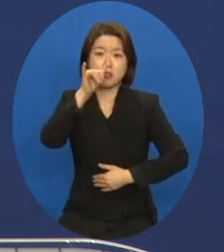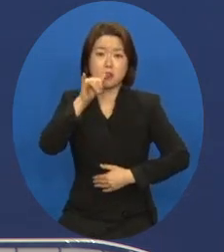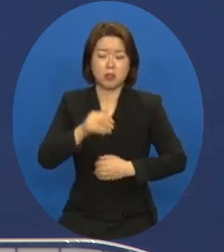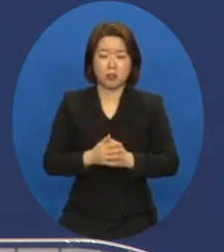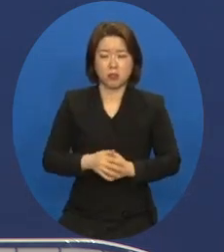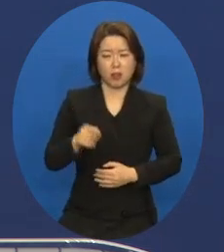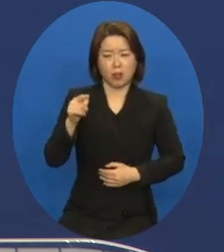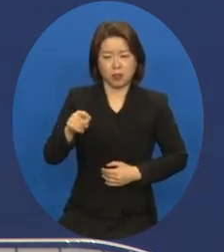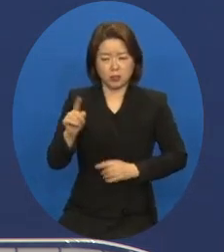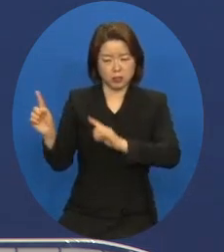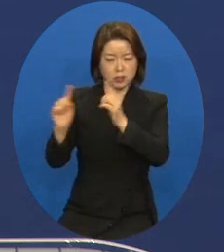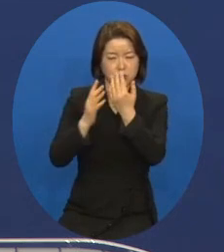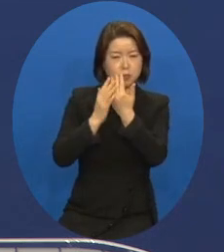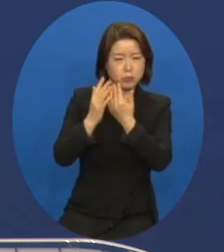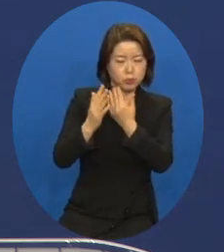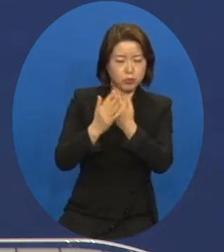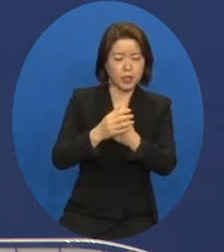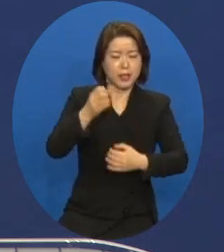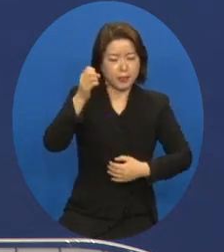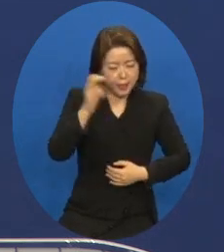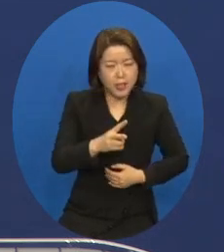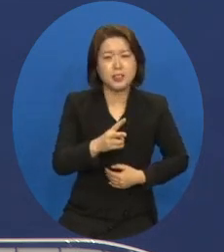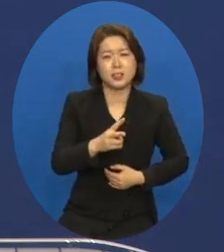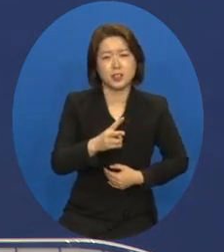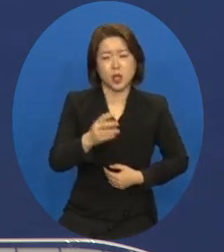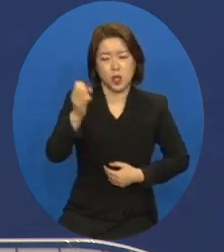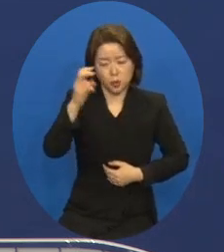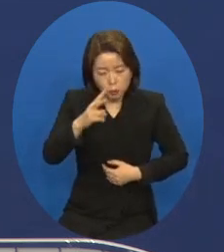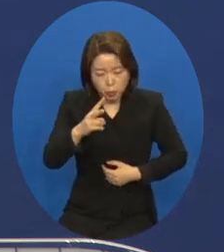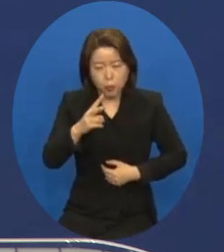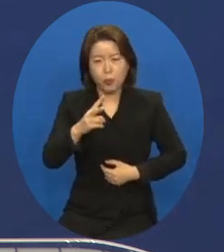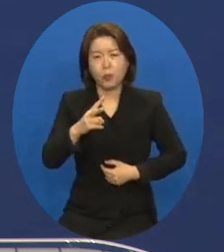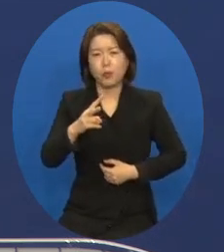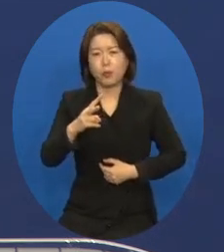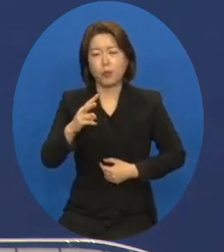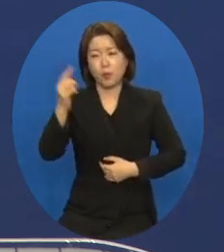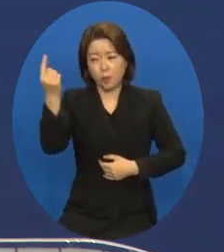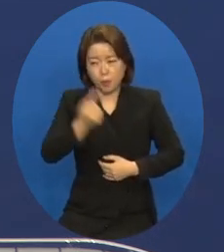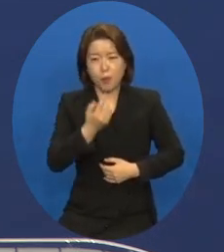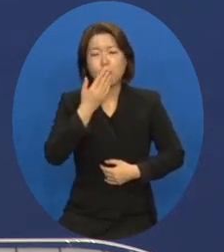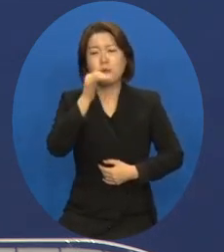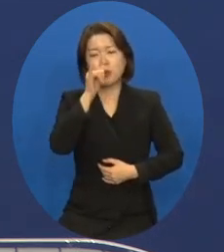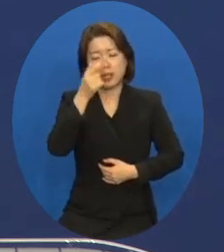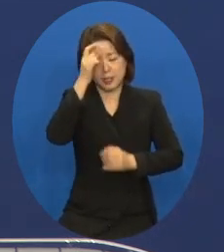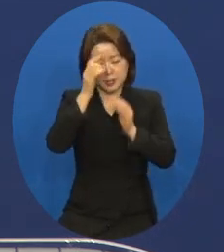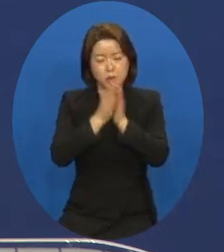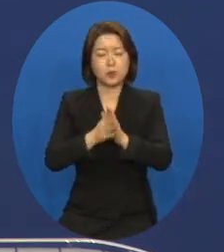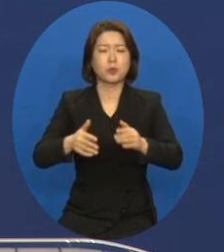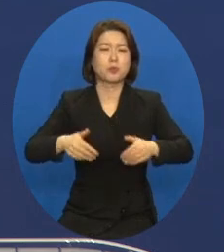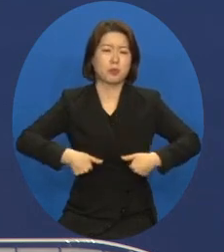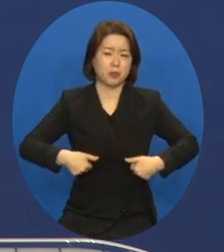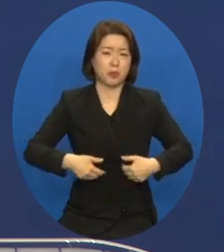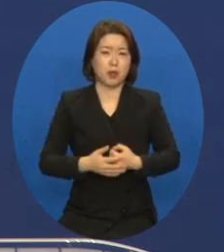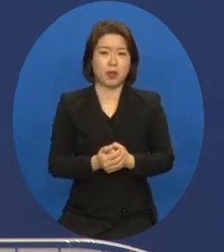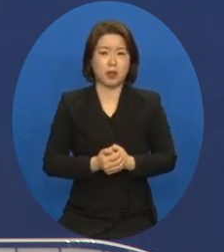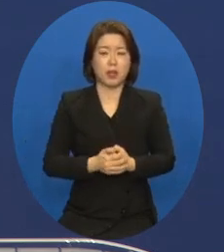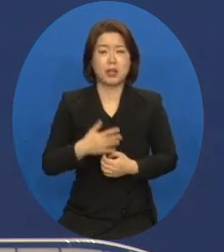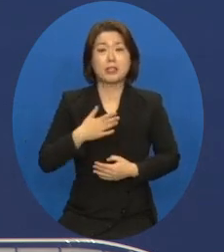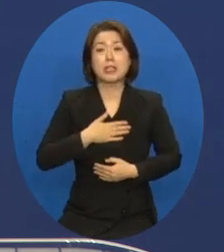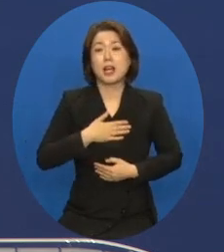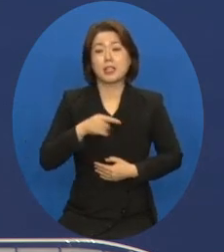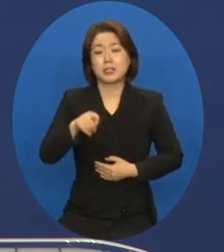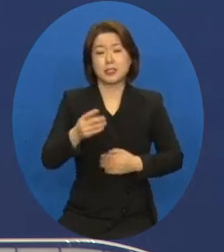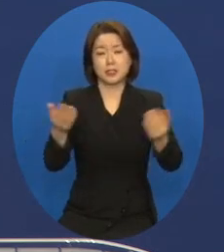다시 한국교회 일어나기를 기도하지 않는 거죠 저는 반드시 그 일이